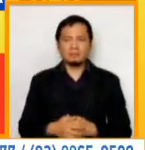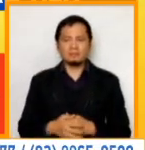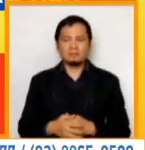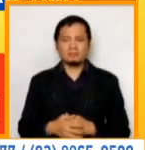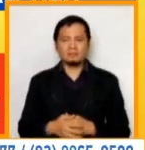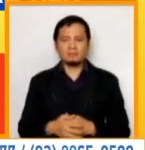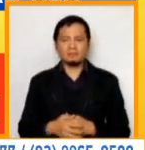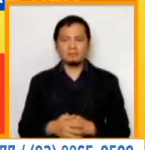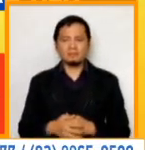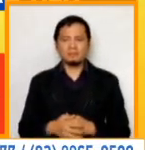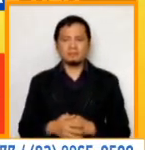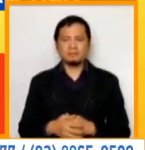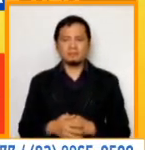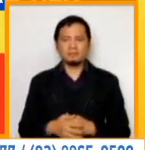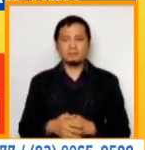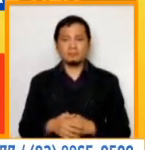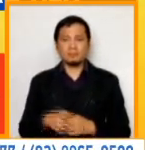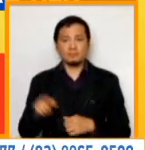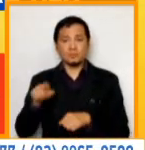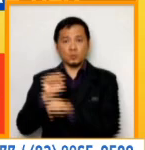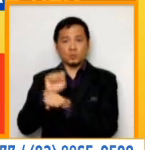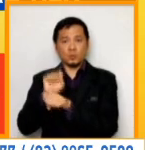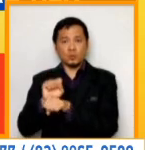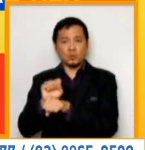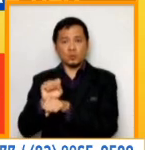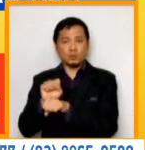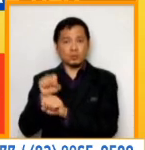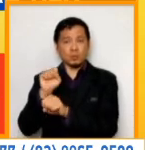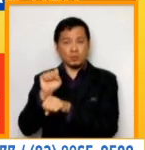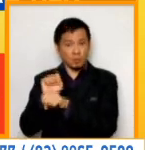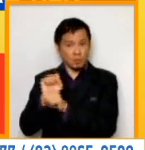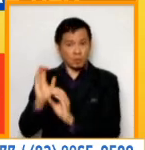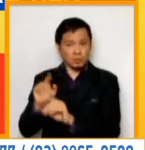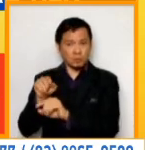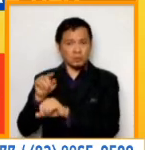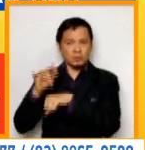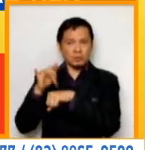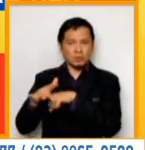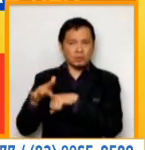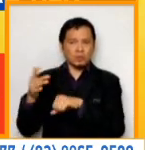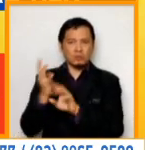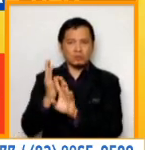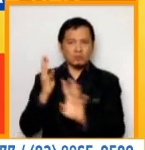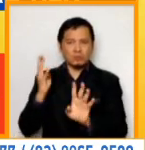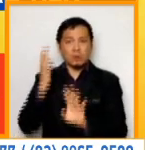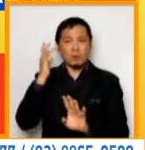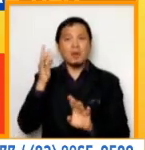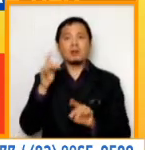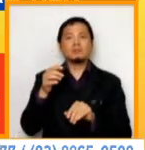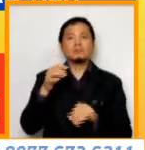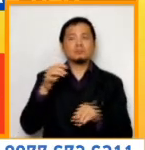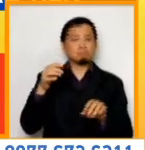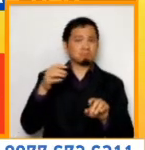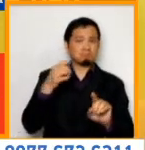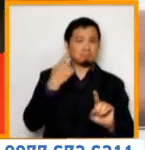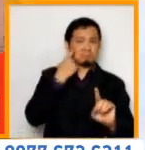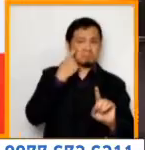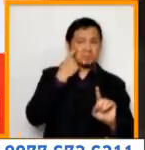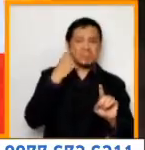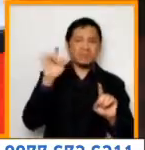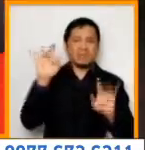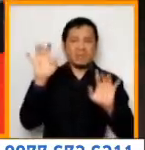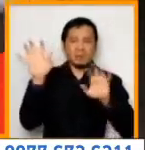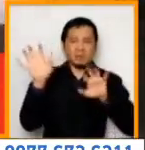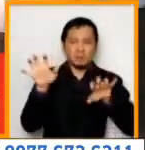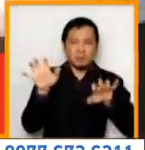Naulanan ang mga manggagawang maagang pumasok kanina. Nakaranas kasi ng mahinang pag-ulan kaninang madaling araw dito sa EDSA Monumento. Yung iba may